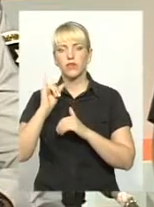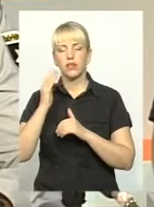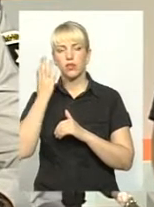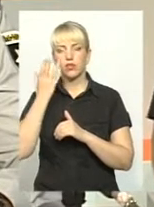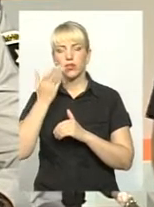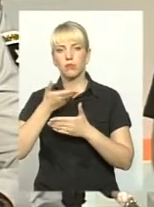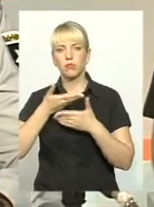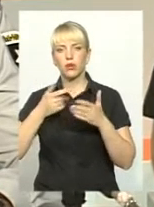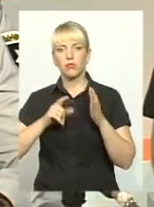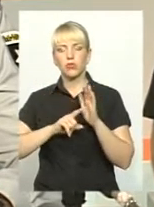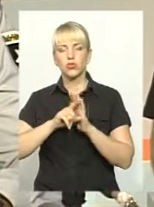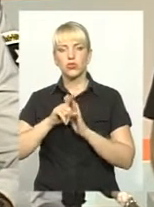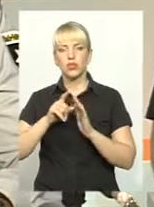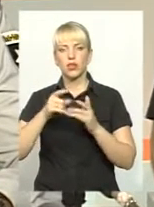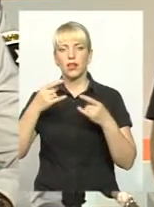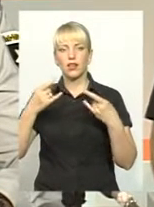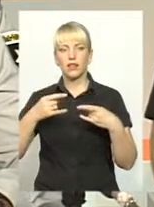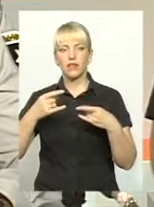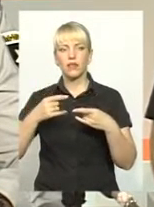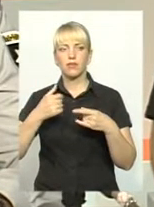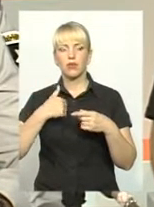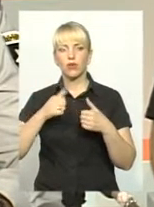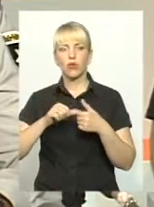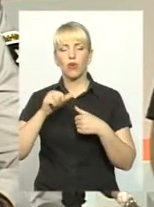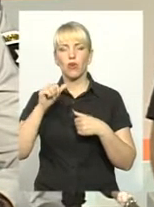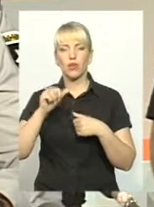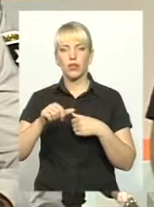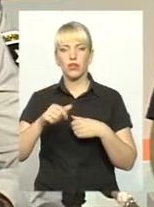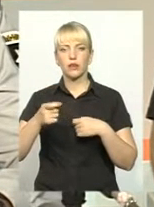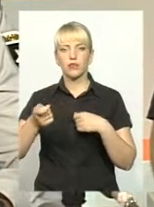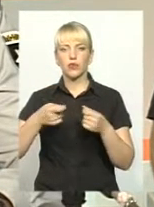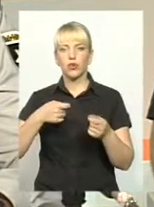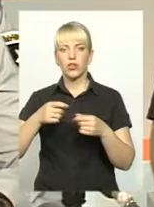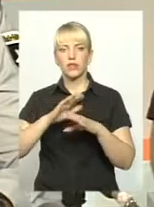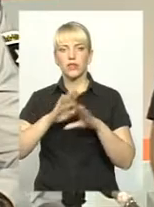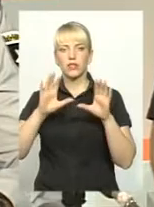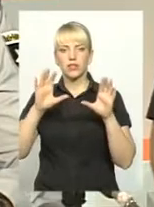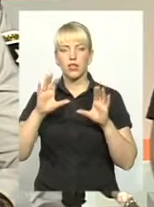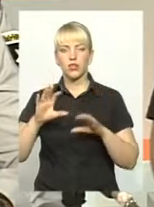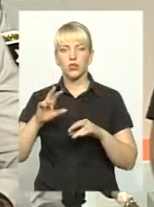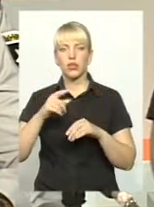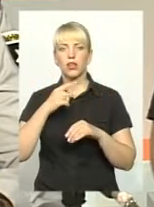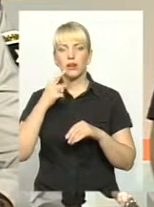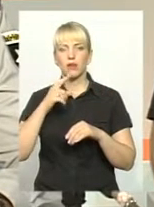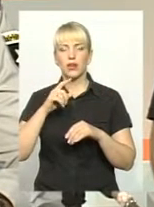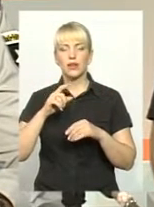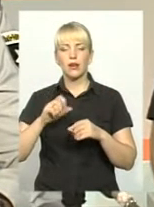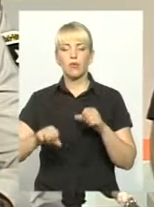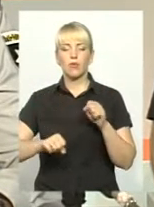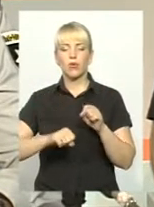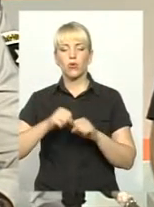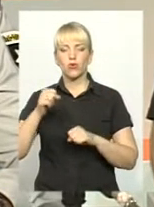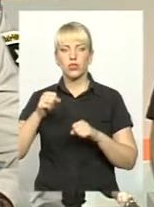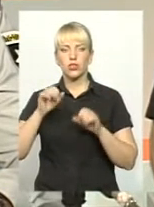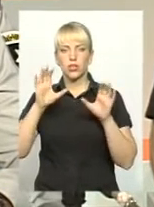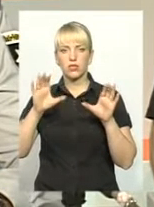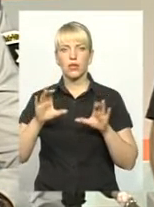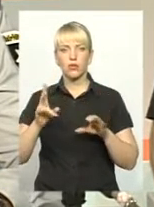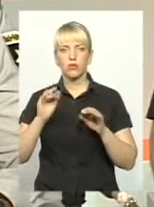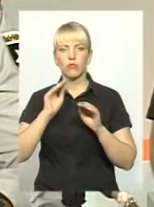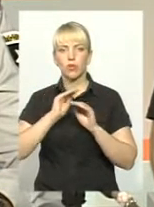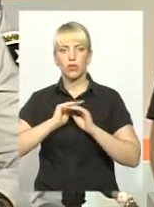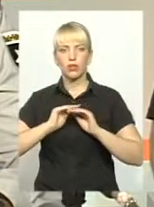я зосереджував увагу, крім стихійної торгівлі, саме порушення закону про тишу, це і фейерверки відповідні нічні,